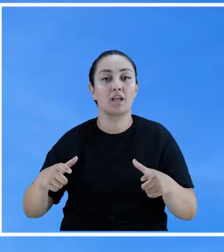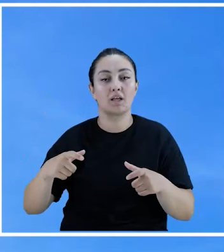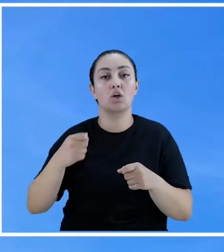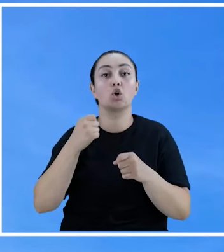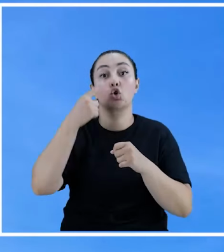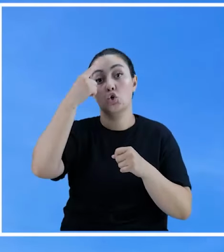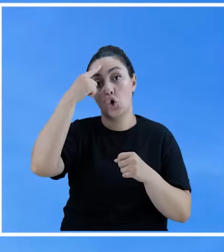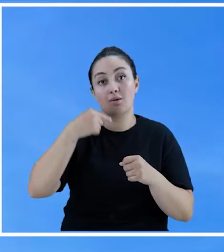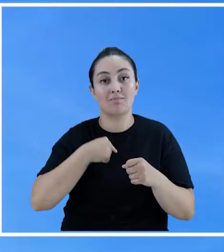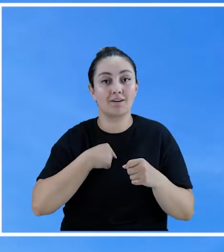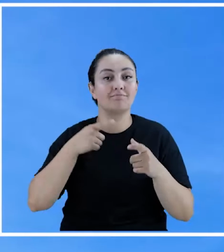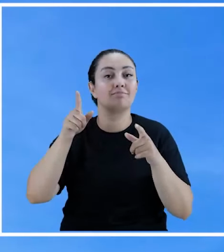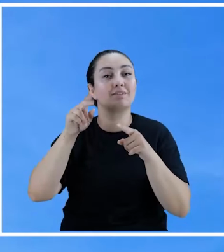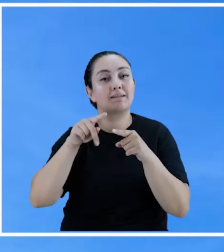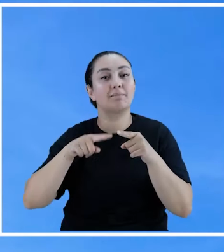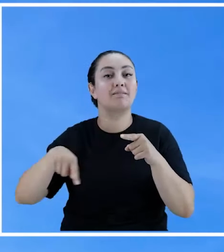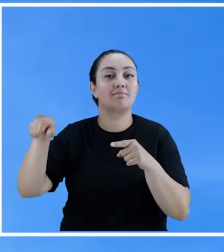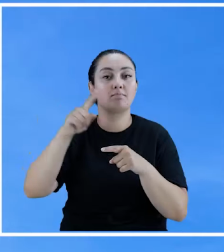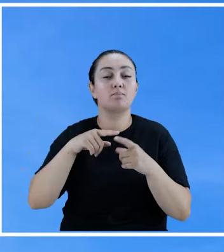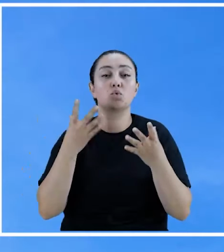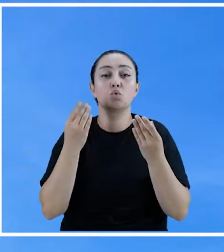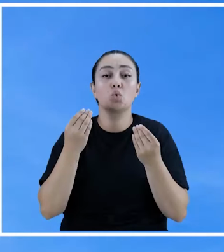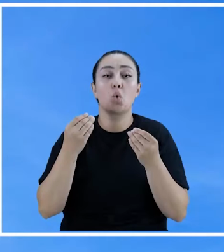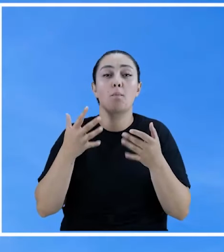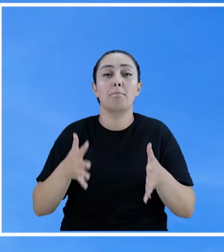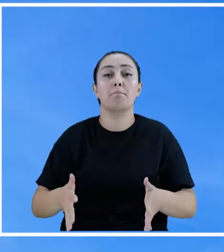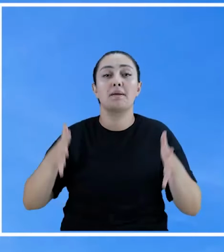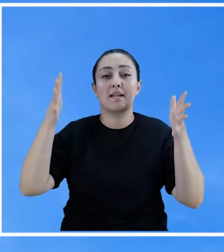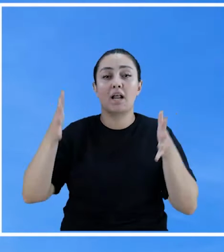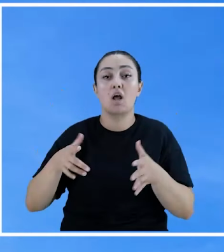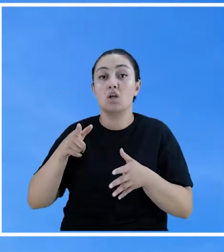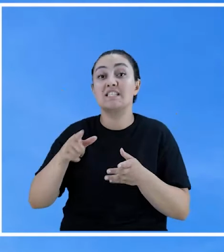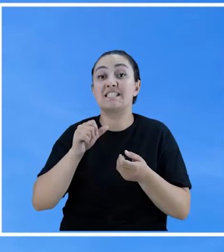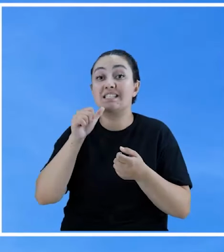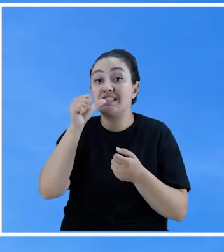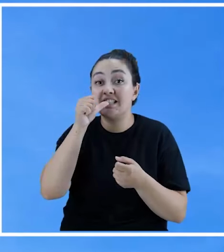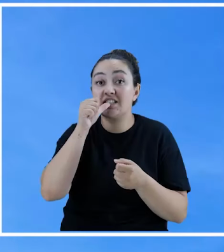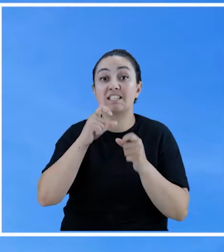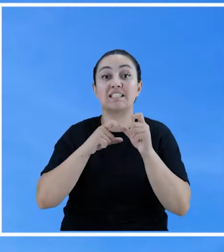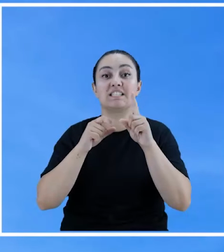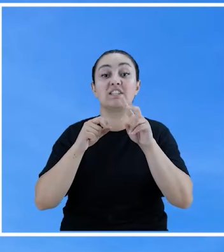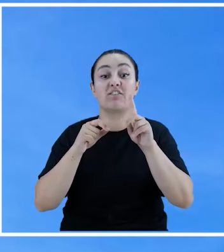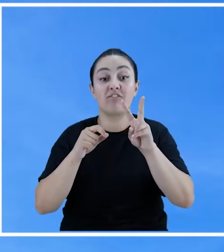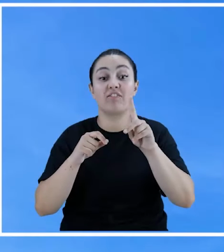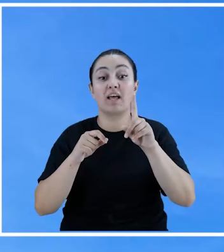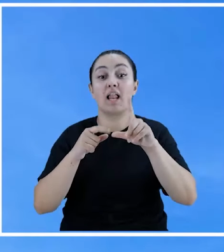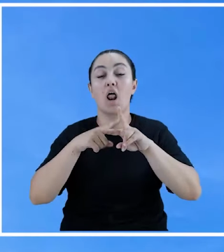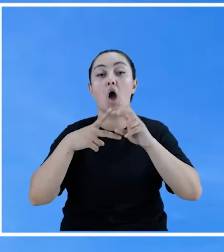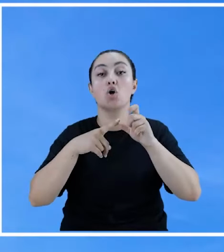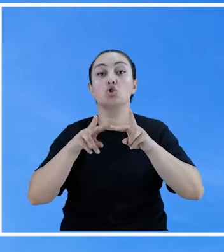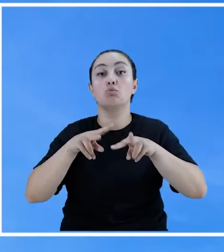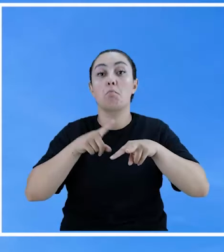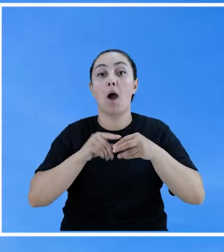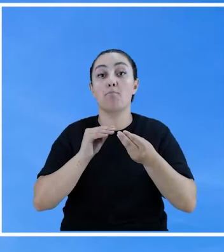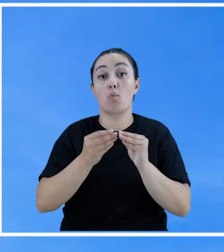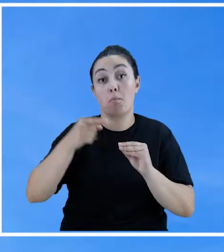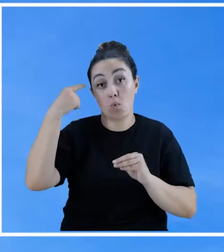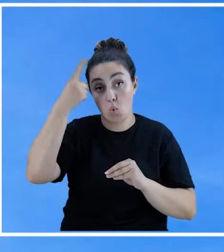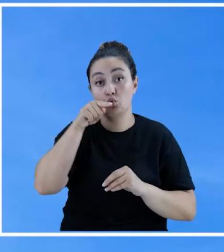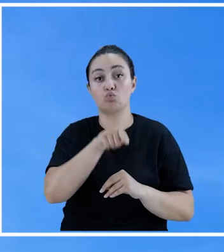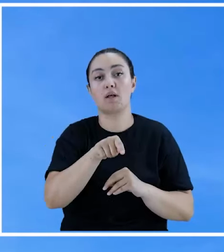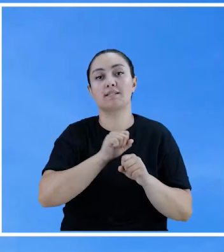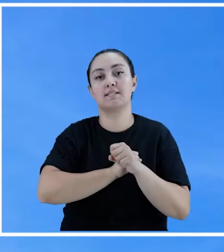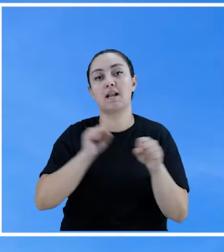işte Gölbaşı başında filan birçok bina bu sıvılaşma problemi yüzünden hasar gördü. Şimdi